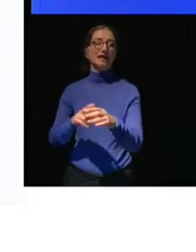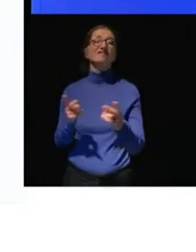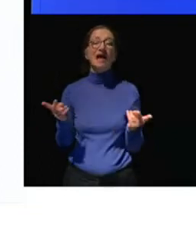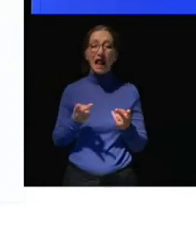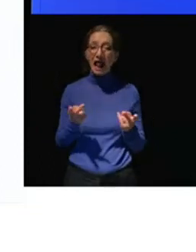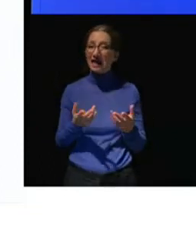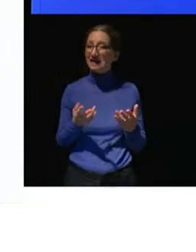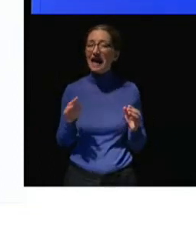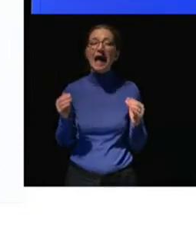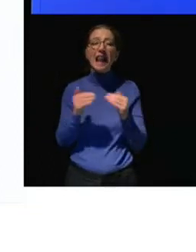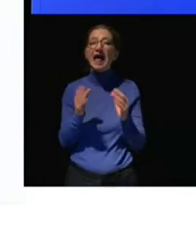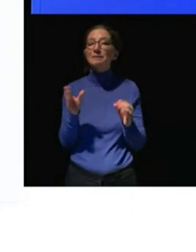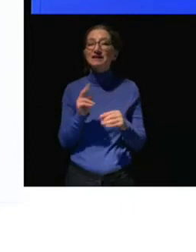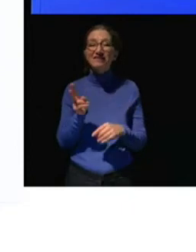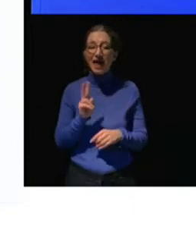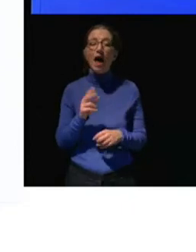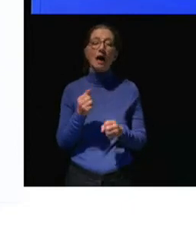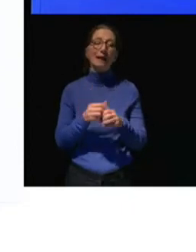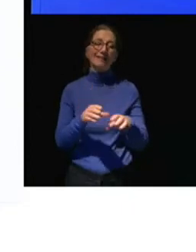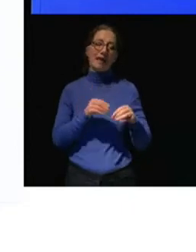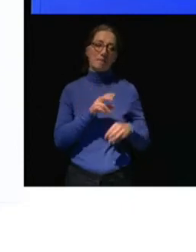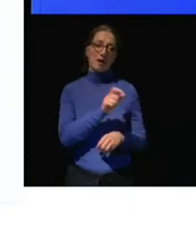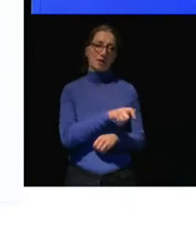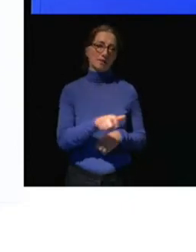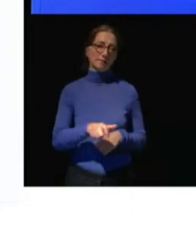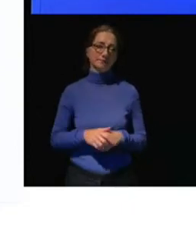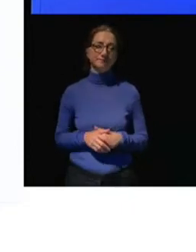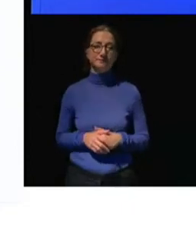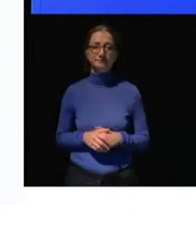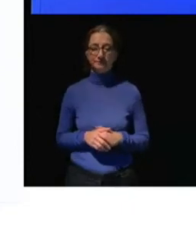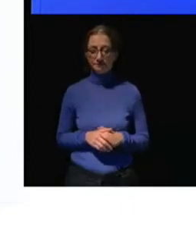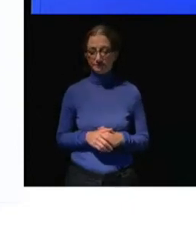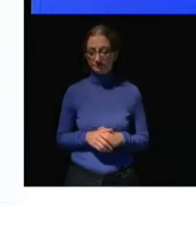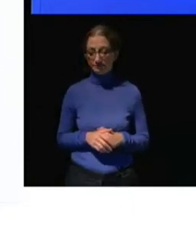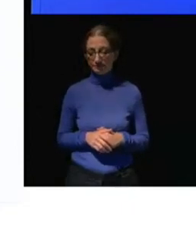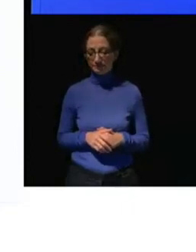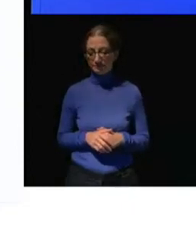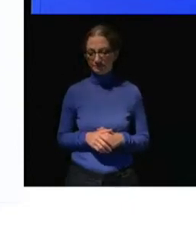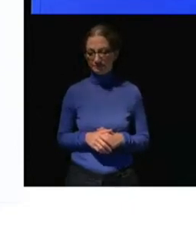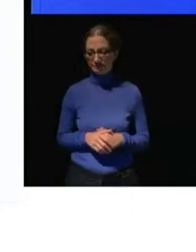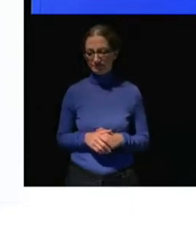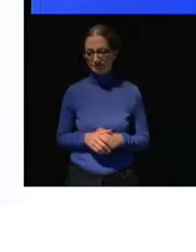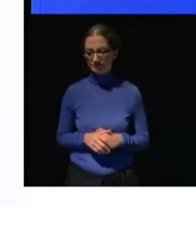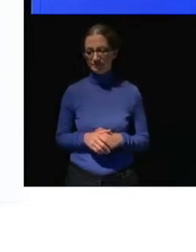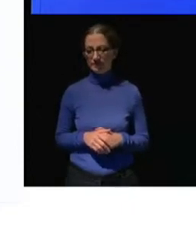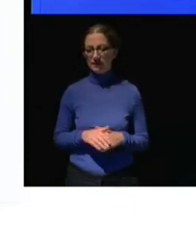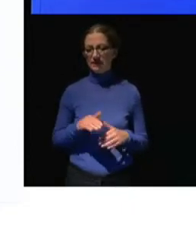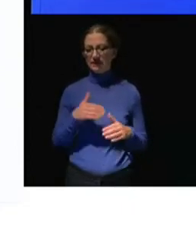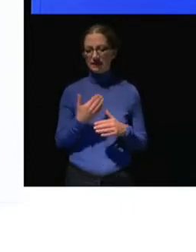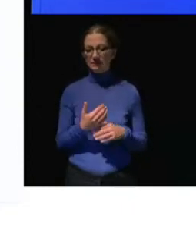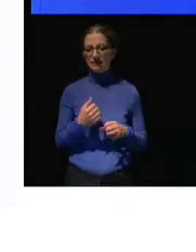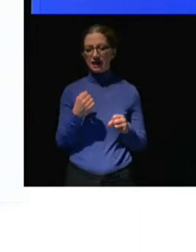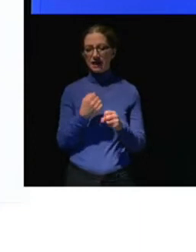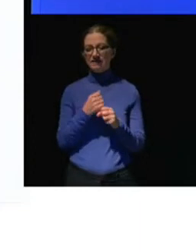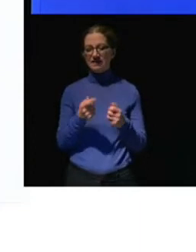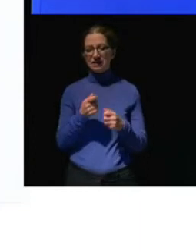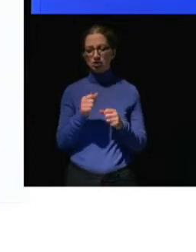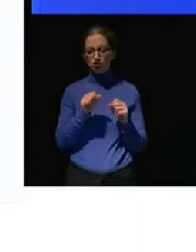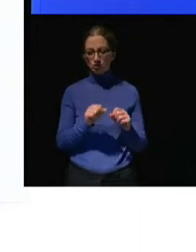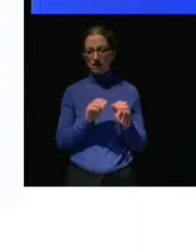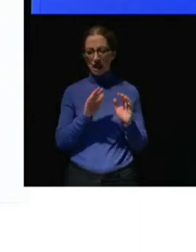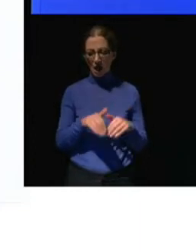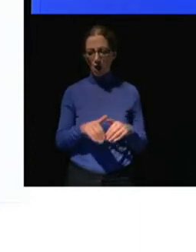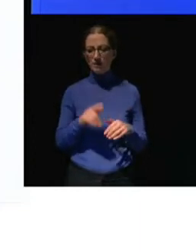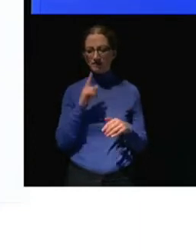ArbeitnehmerInnen zu erhalten. Zum Beispiel ist es während dem Versicherungsschutz erlaubt, neben dem Bezug